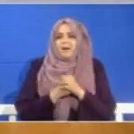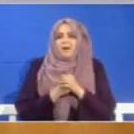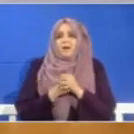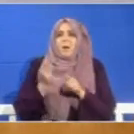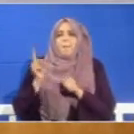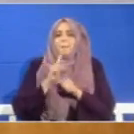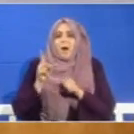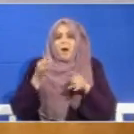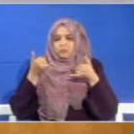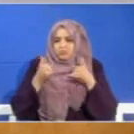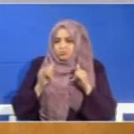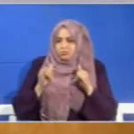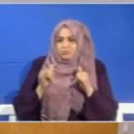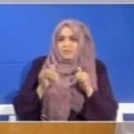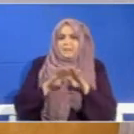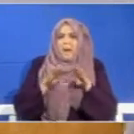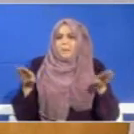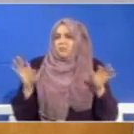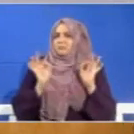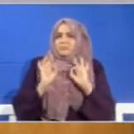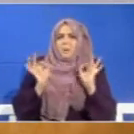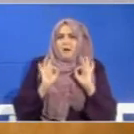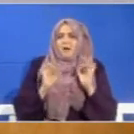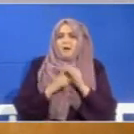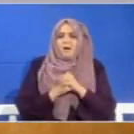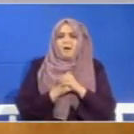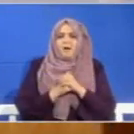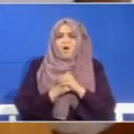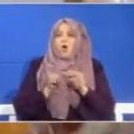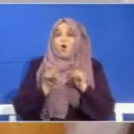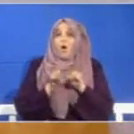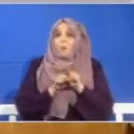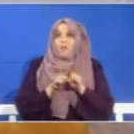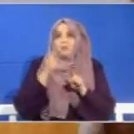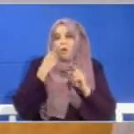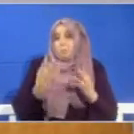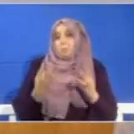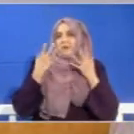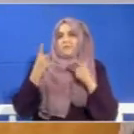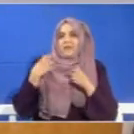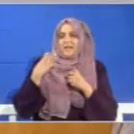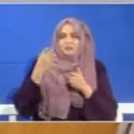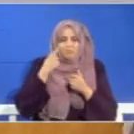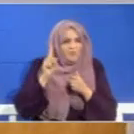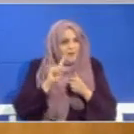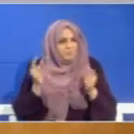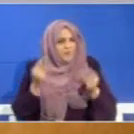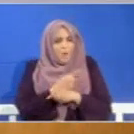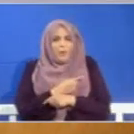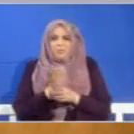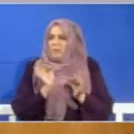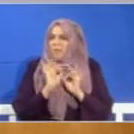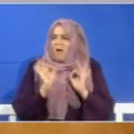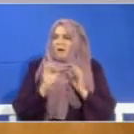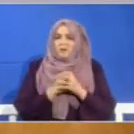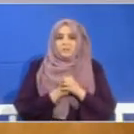فيه كراسي وليس فيه طاولة وليس فيه يعني عناية بمظاهر النعيم. ما كانش